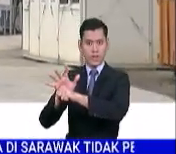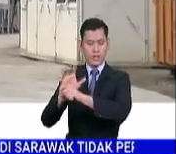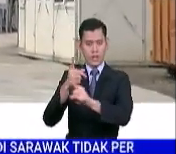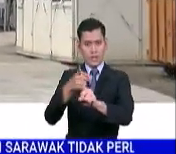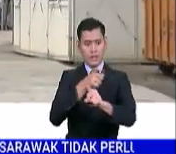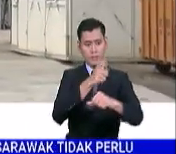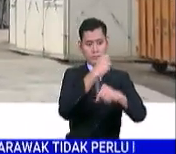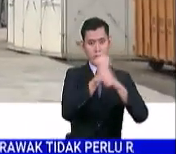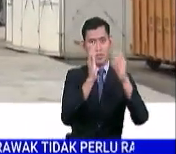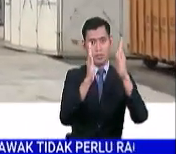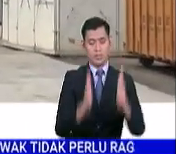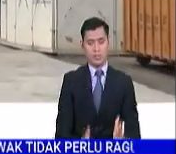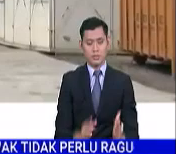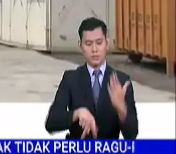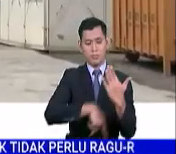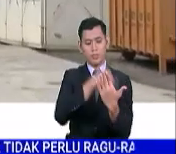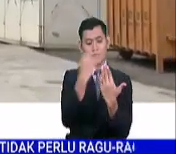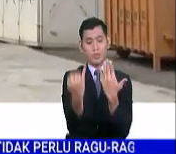projek.